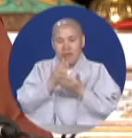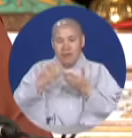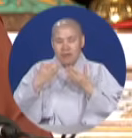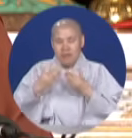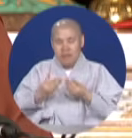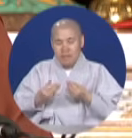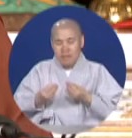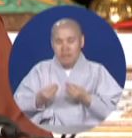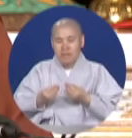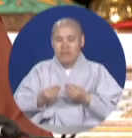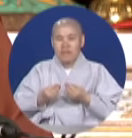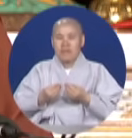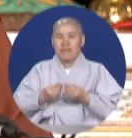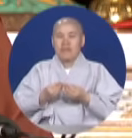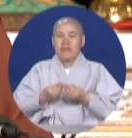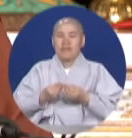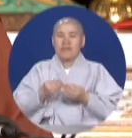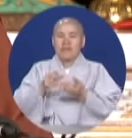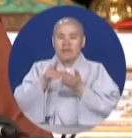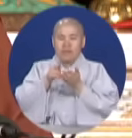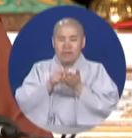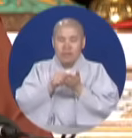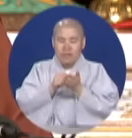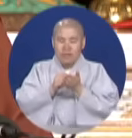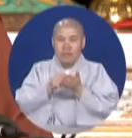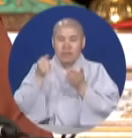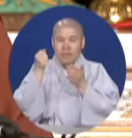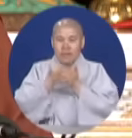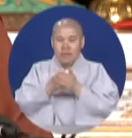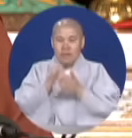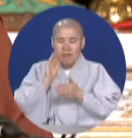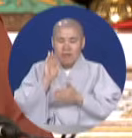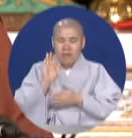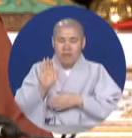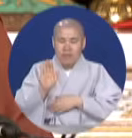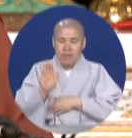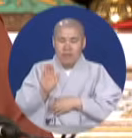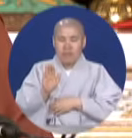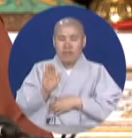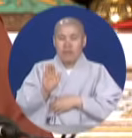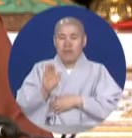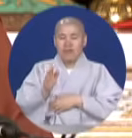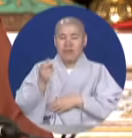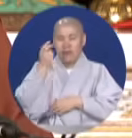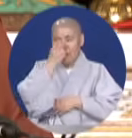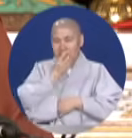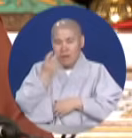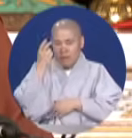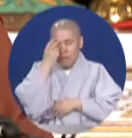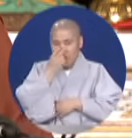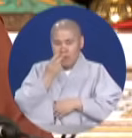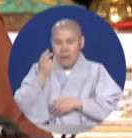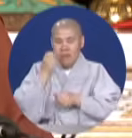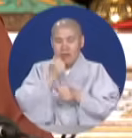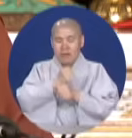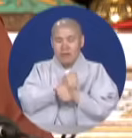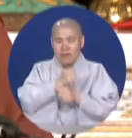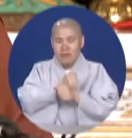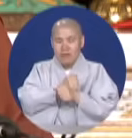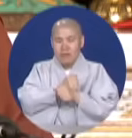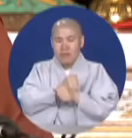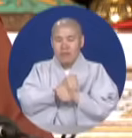이렇게 과제물을 설정해 가지고 객관적으로 관찰하고